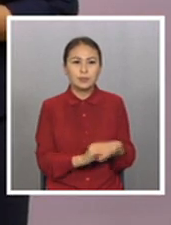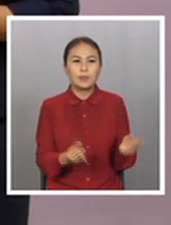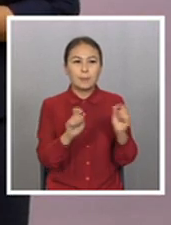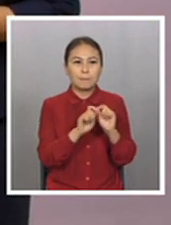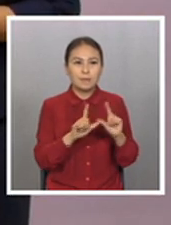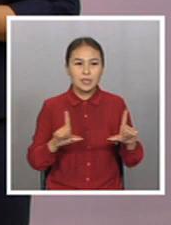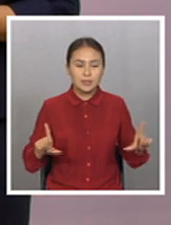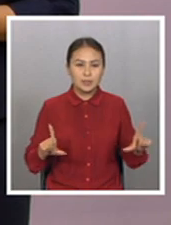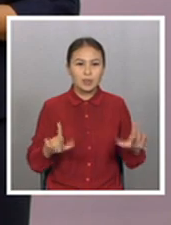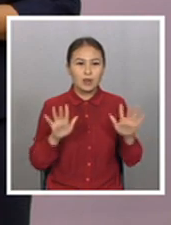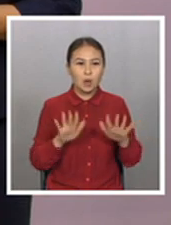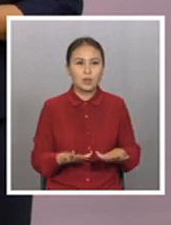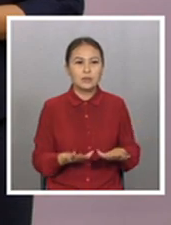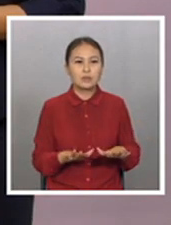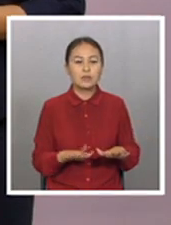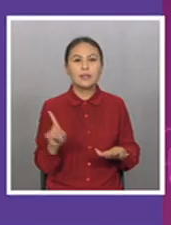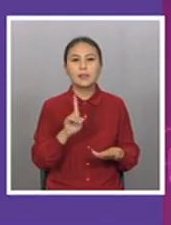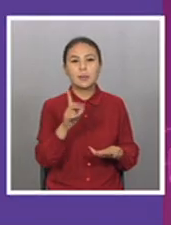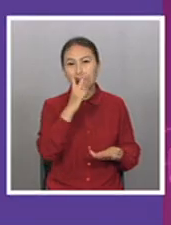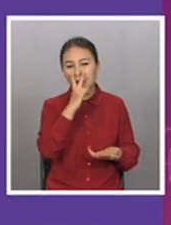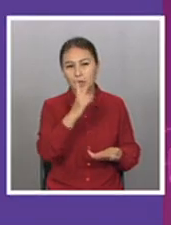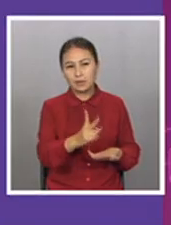Мектептің ауласы. Нені